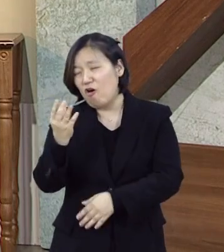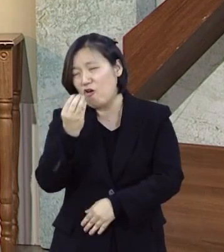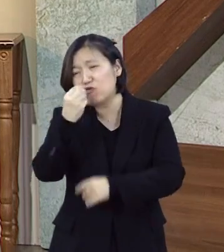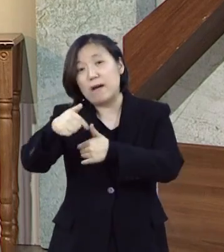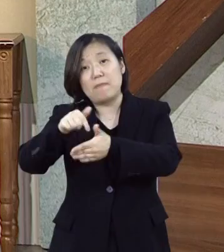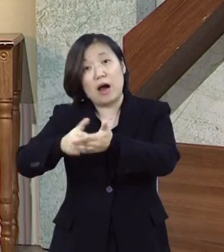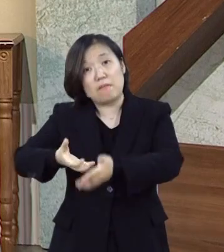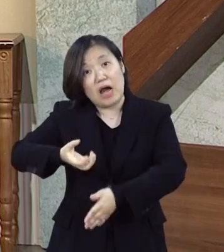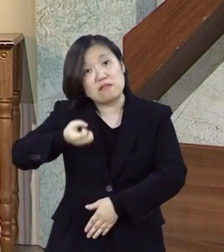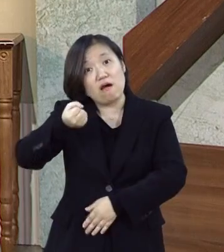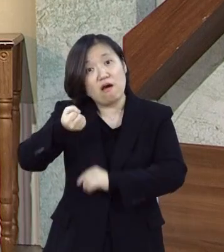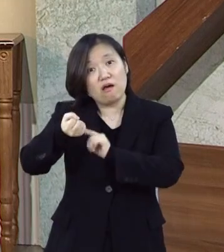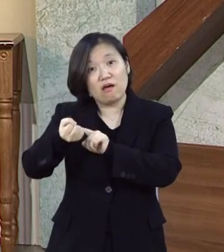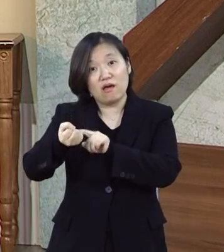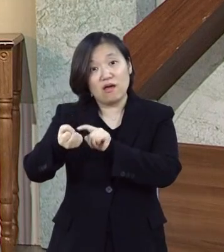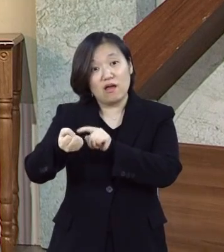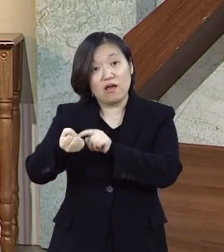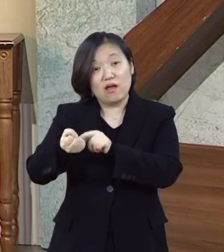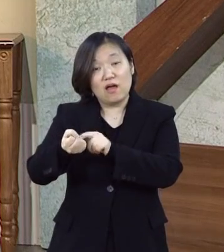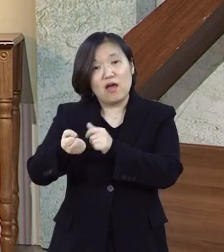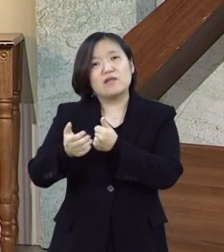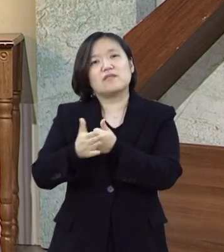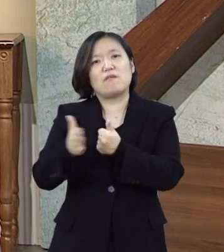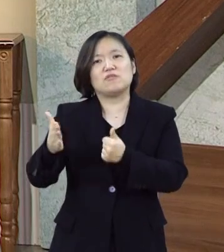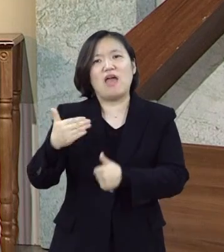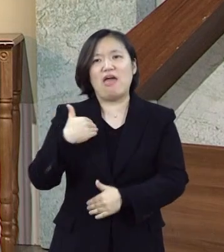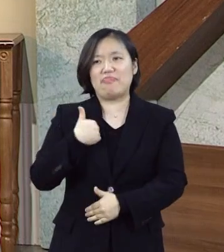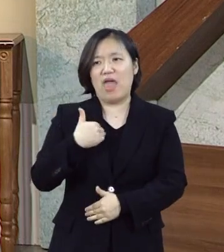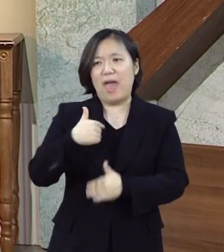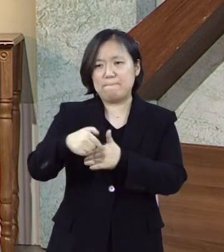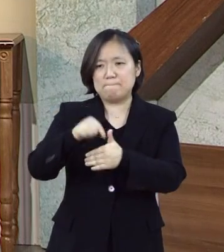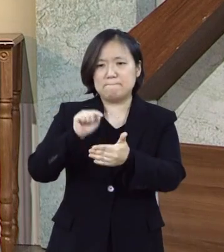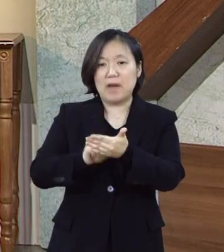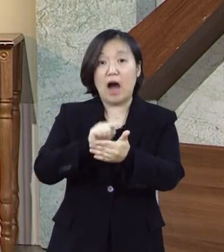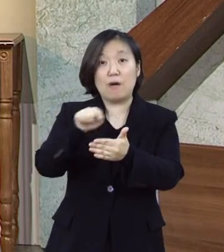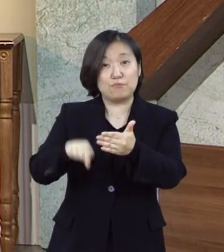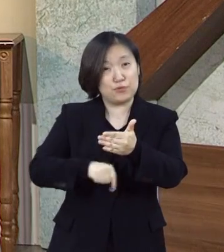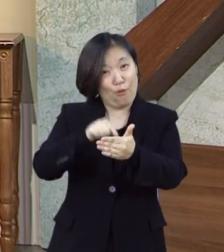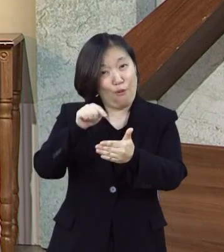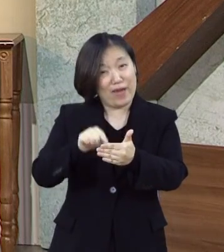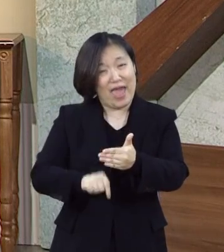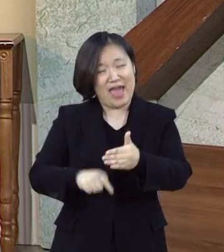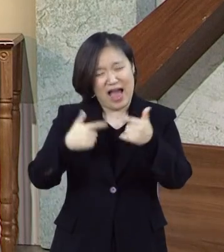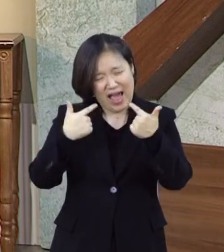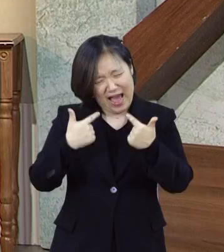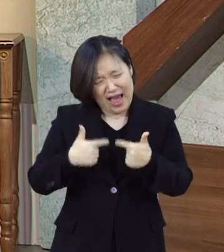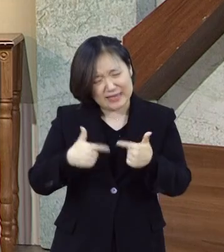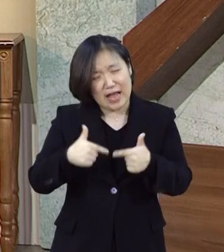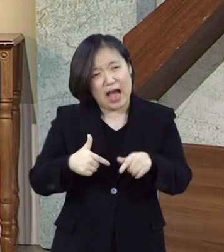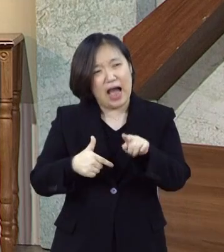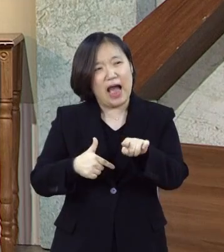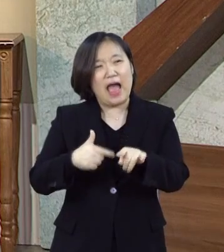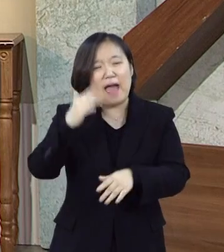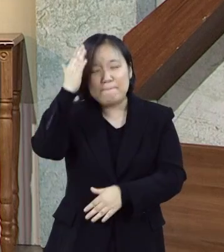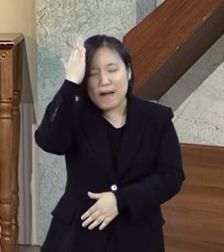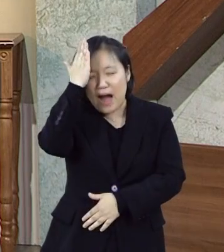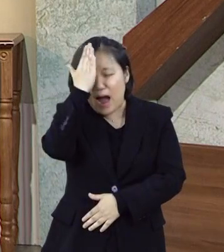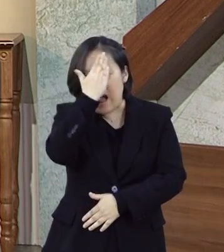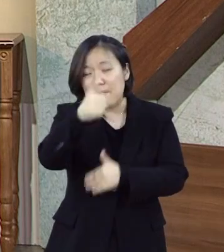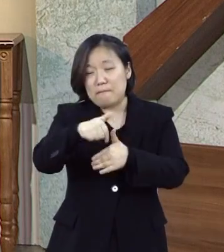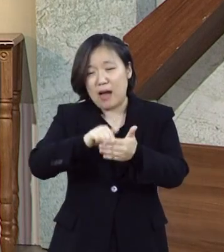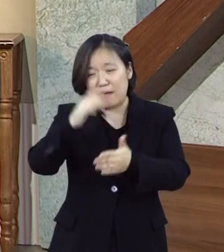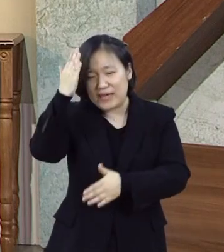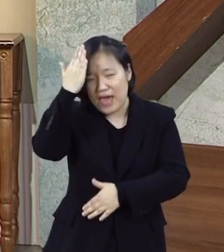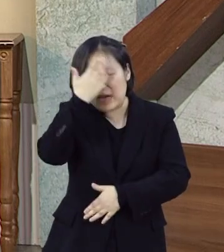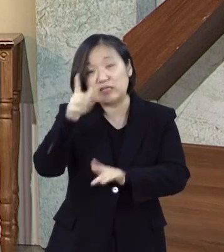여인은 오히려 그 마음에 그 항상 맑고 깨끗하게 살고 싶다라는 그 거룩한 마음의